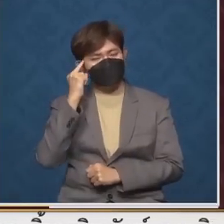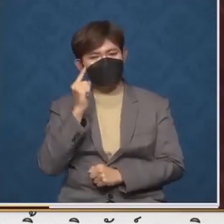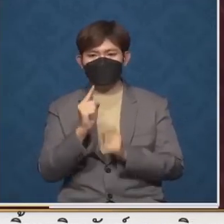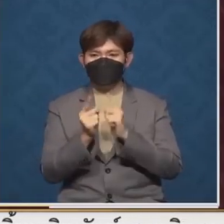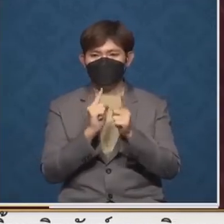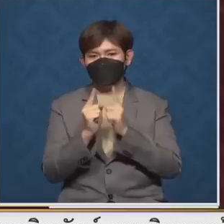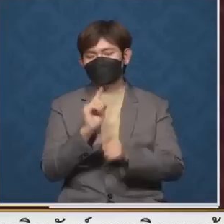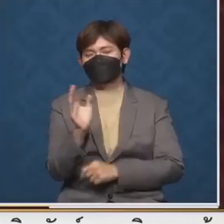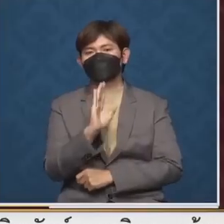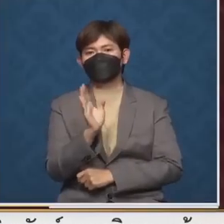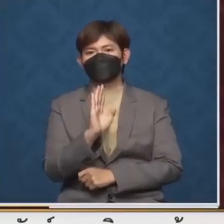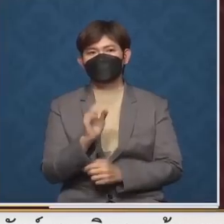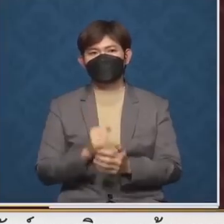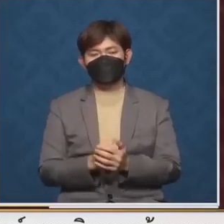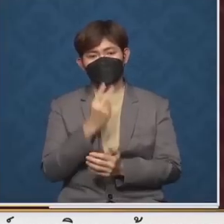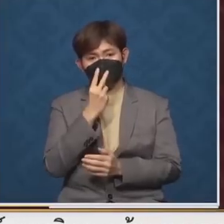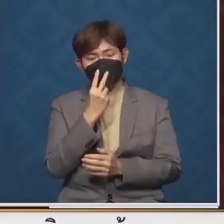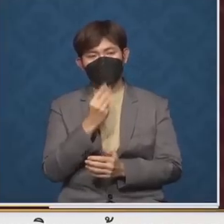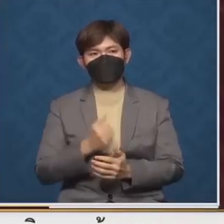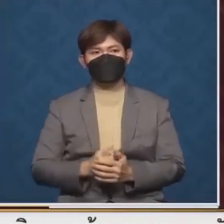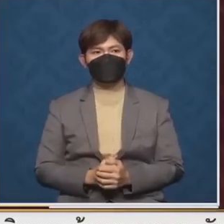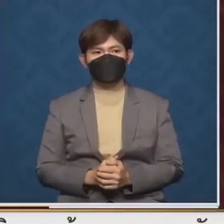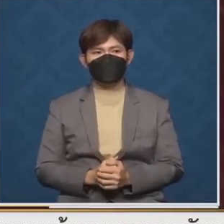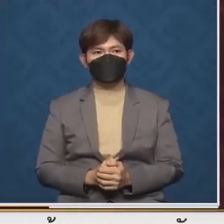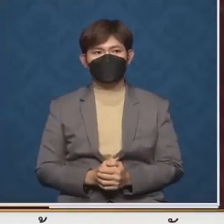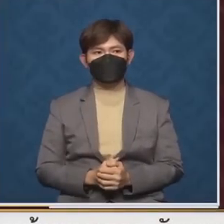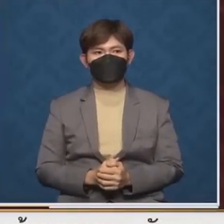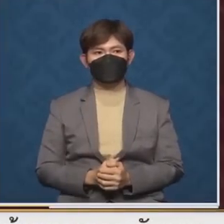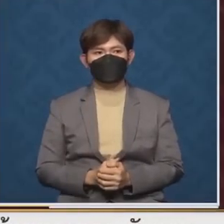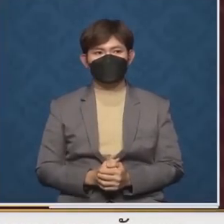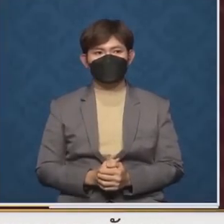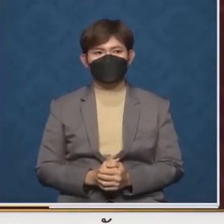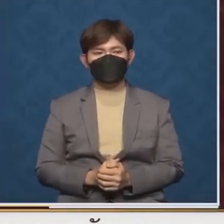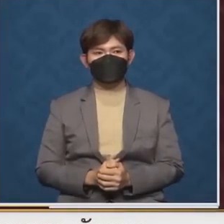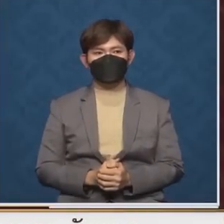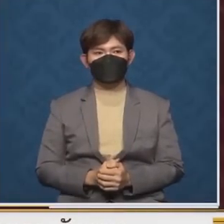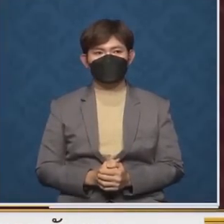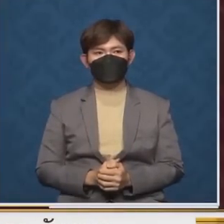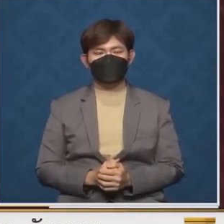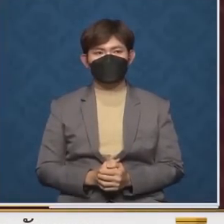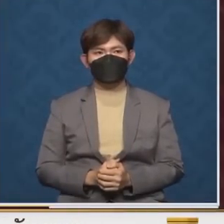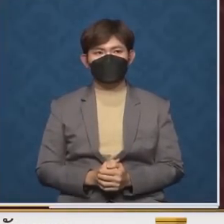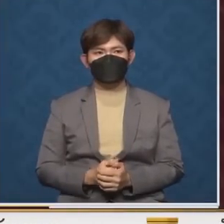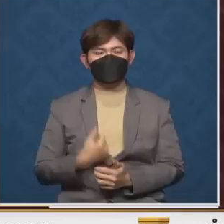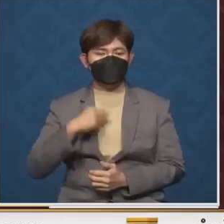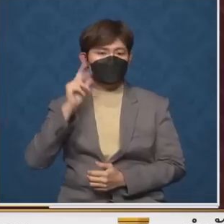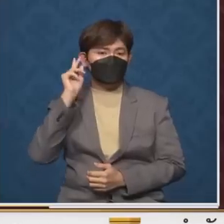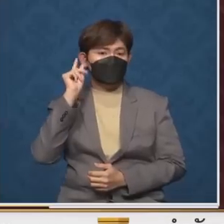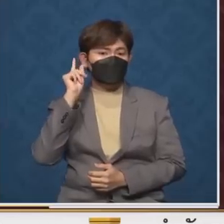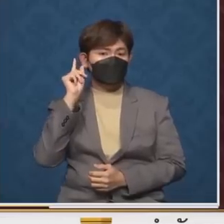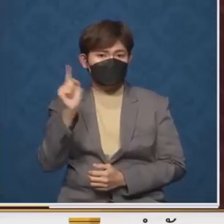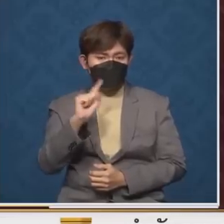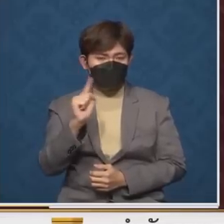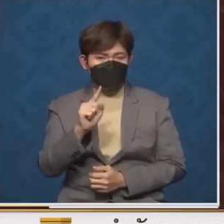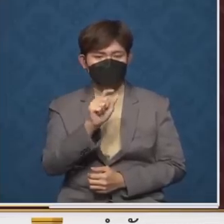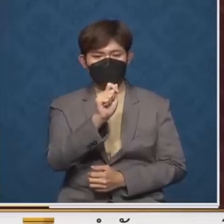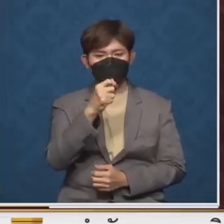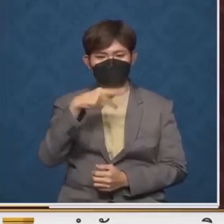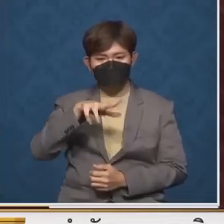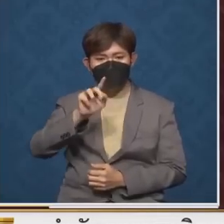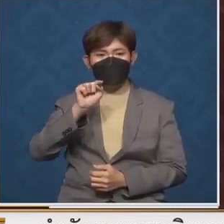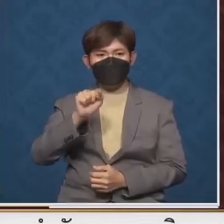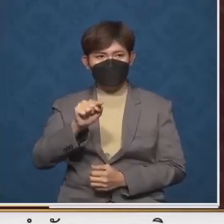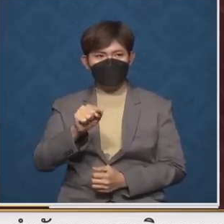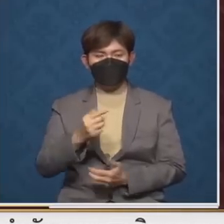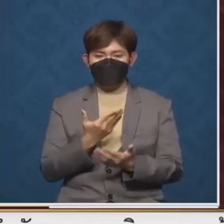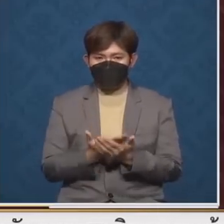ต่ไปยืดยาวเลยครั ถไม่ดแผนต่ไปครับมันมีข่าวออกมาวาองคการเพราสัจกรรมจัด